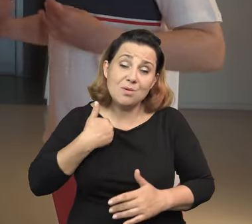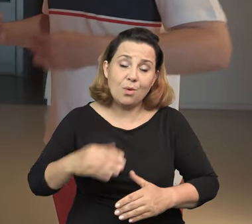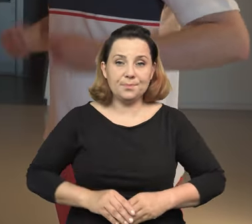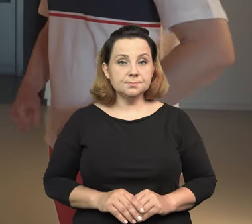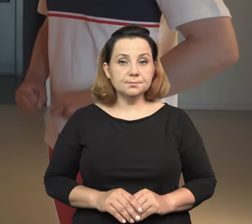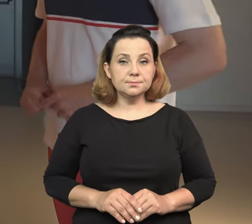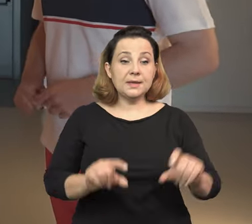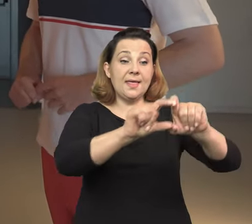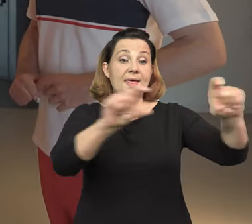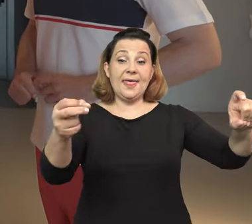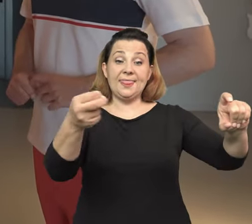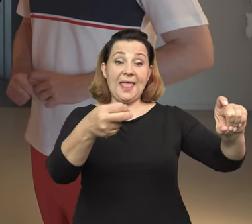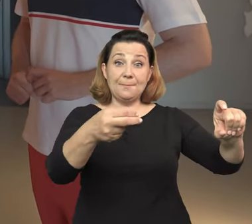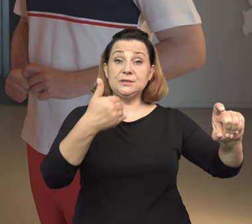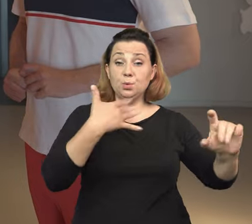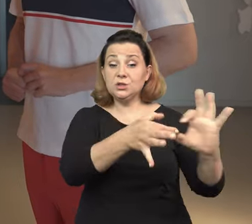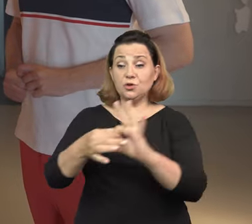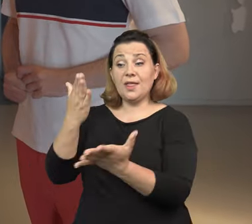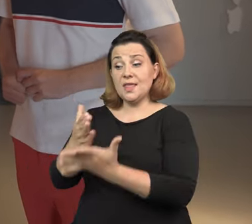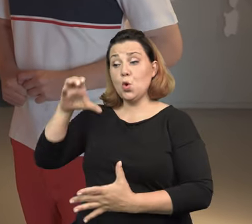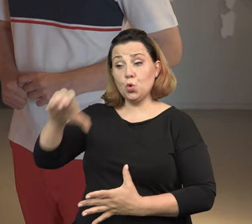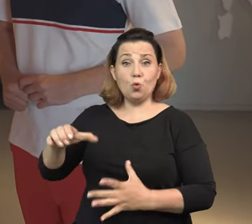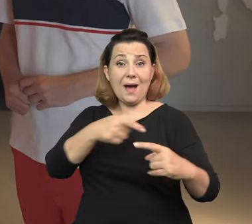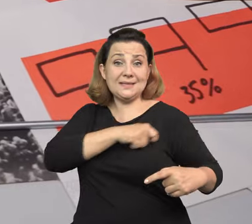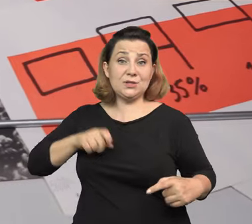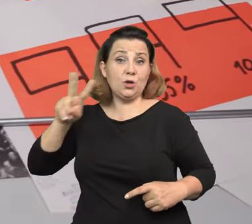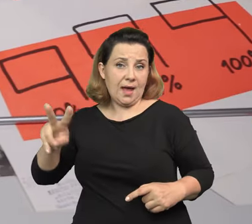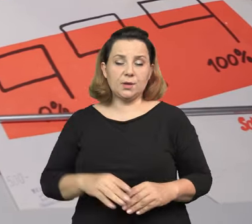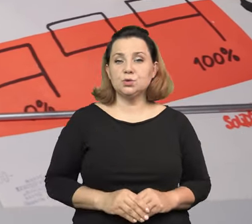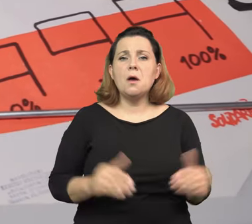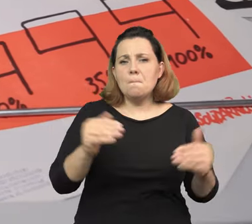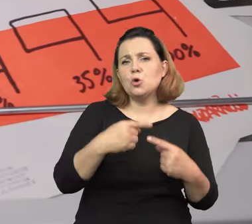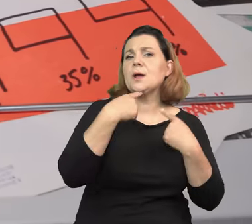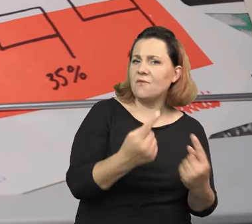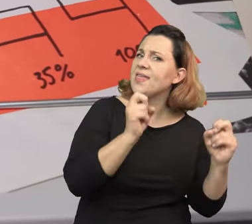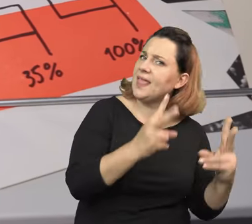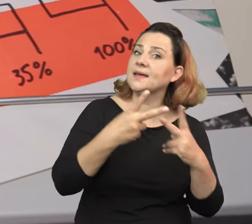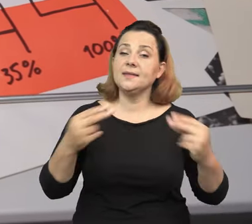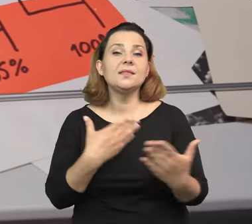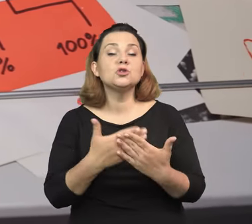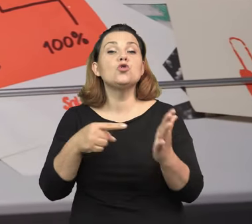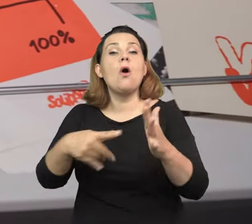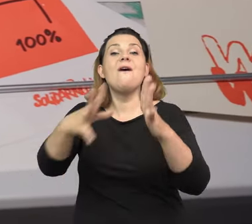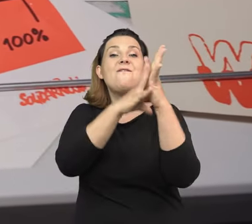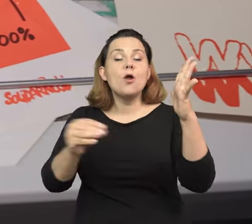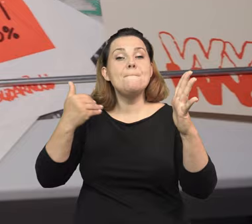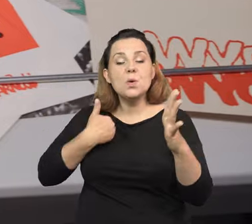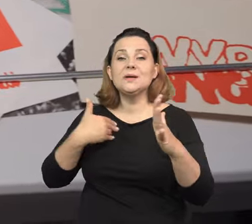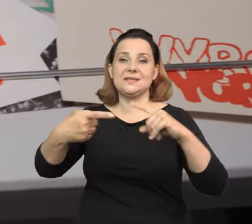Czy solidaryca była związana tylko z Solidarnością? Można powiedzieć i tak, i nie, no bo formalnie to był związek zawodowy, który miał swoje